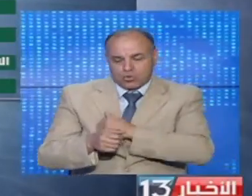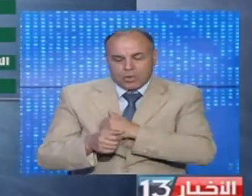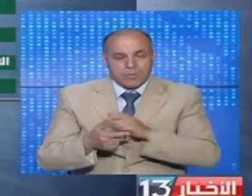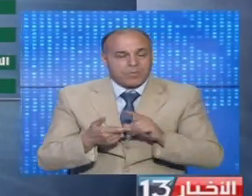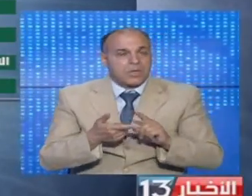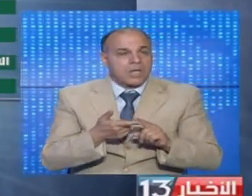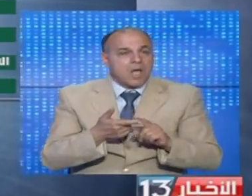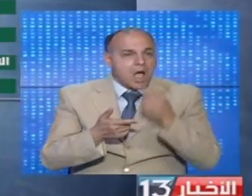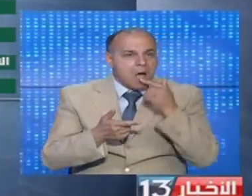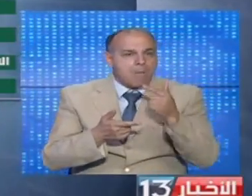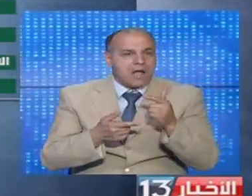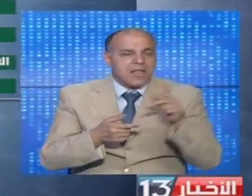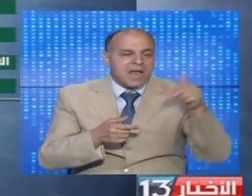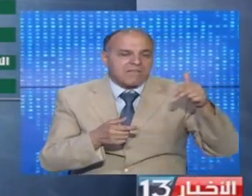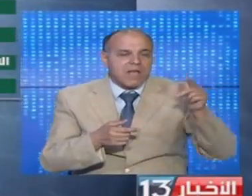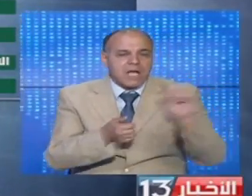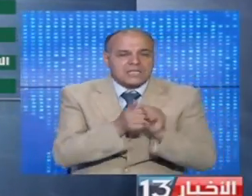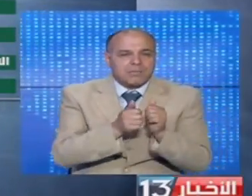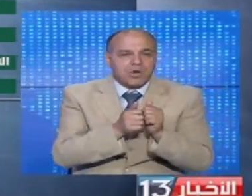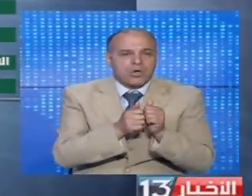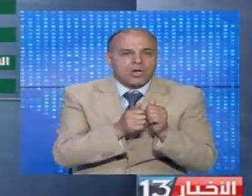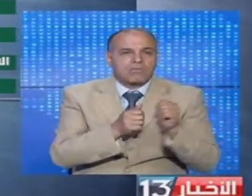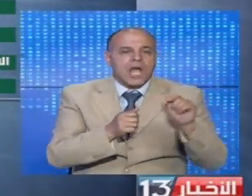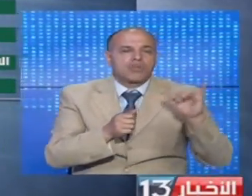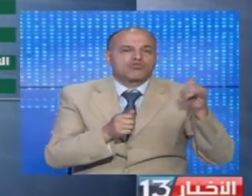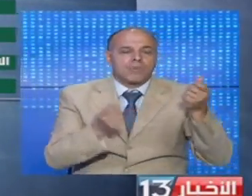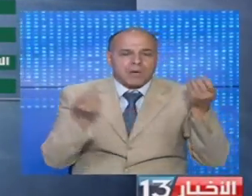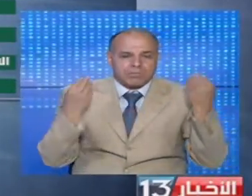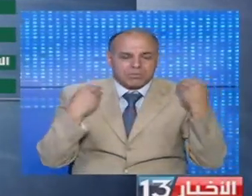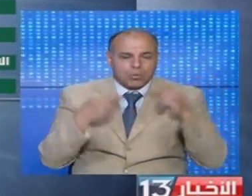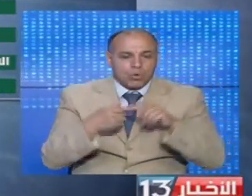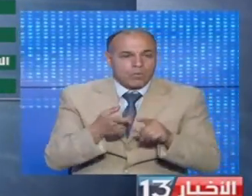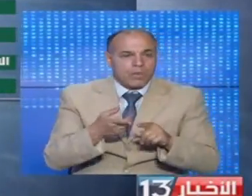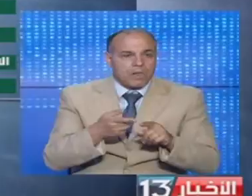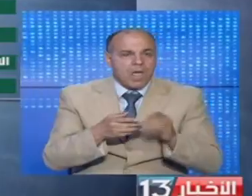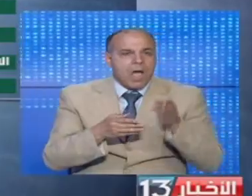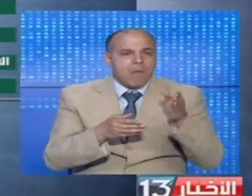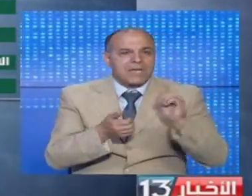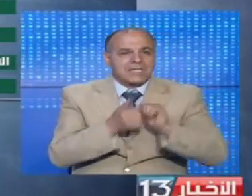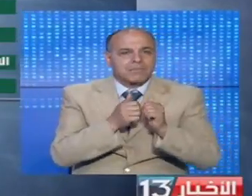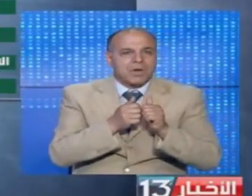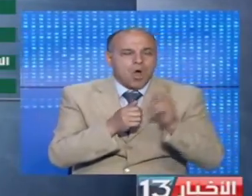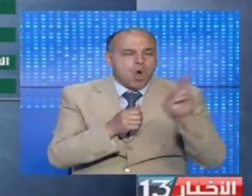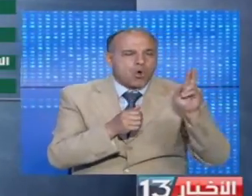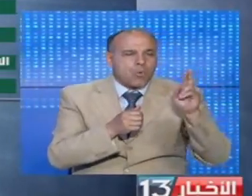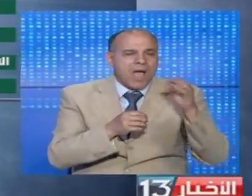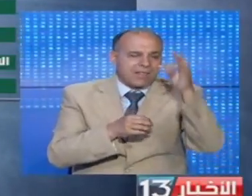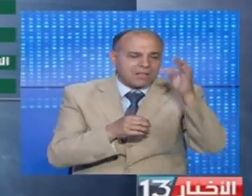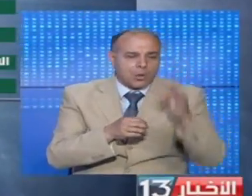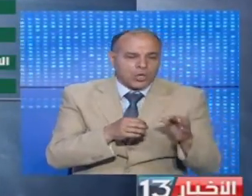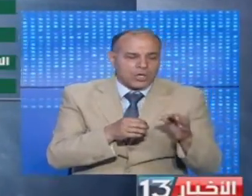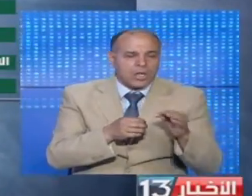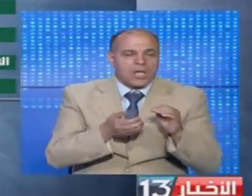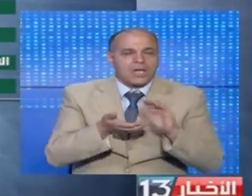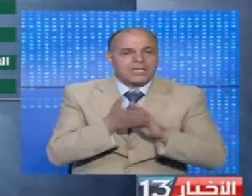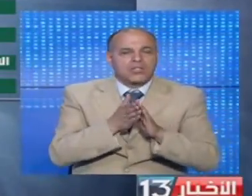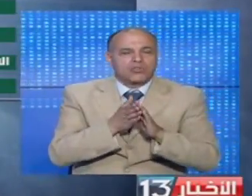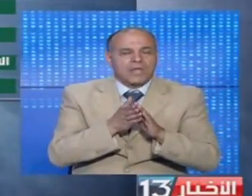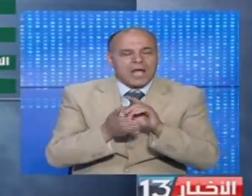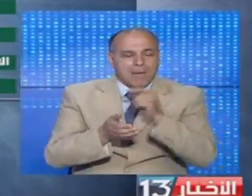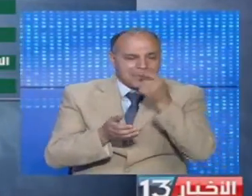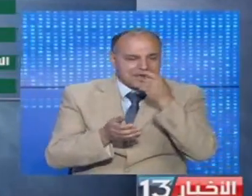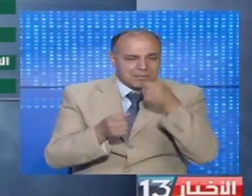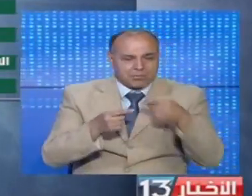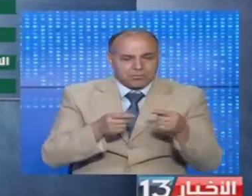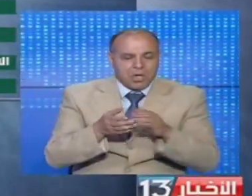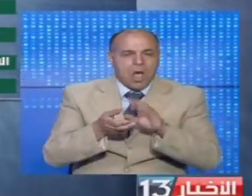وتواجه انفذه الرياضيه مصر جرمان ويلاقي الامال الرياضي بالرغبه تطوير نادي بن بلا فيما